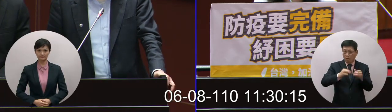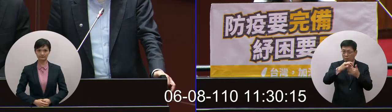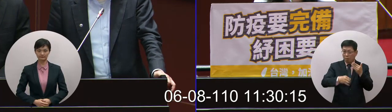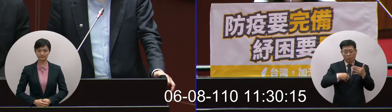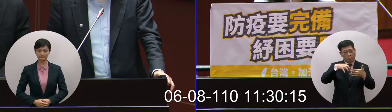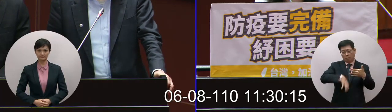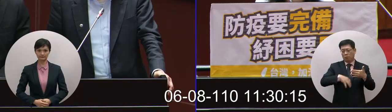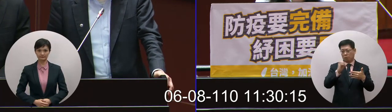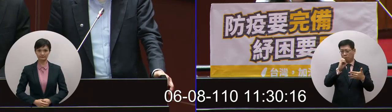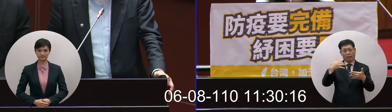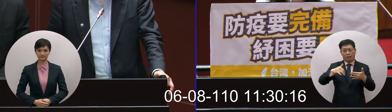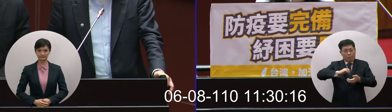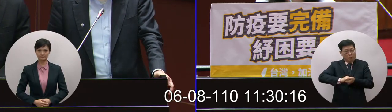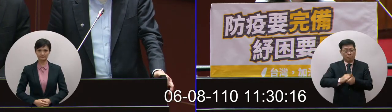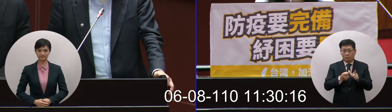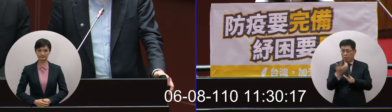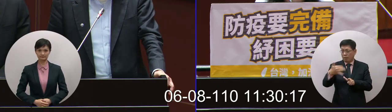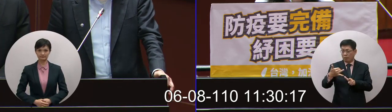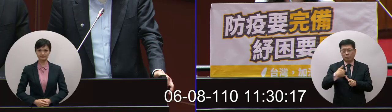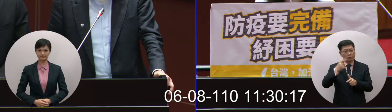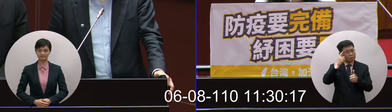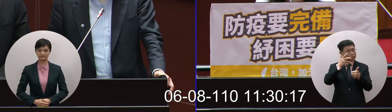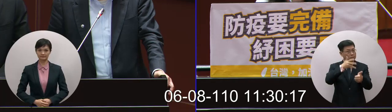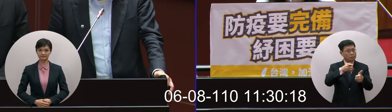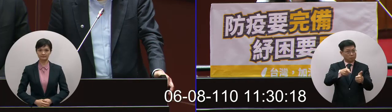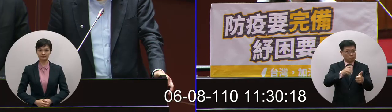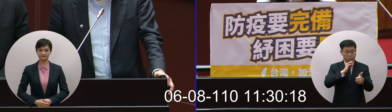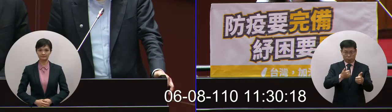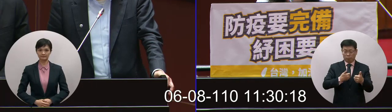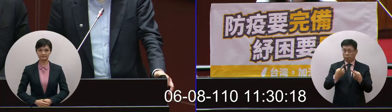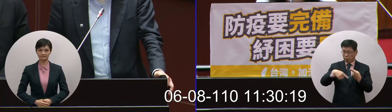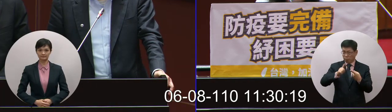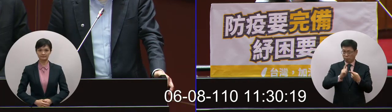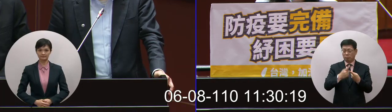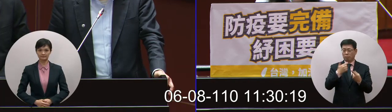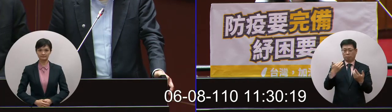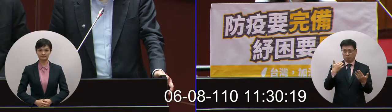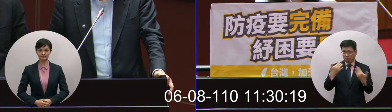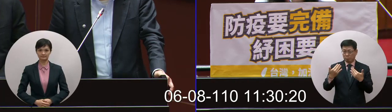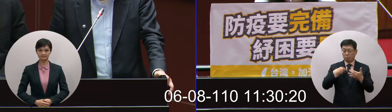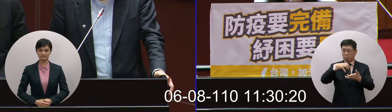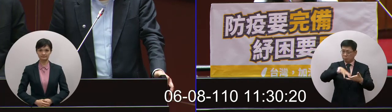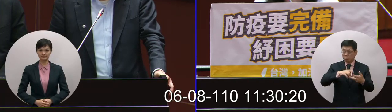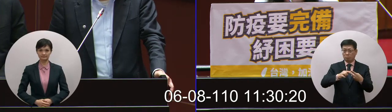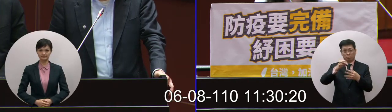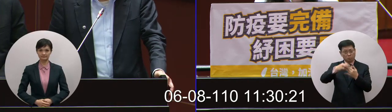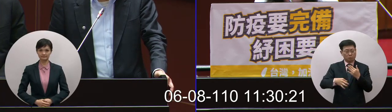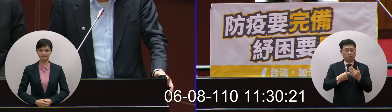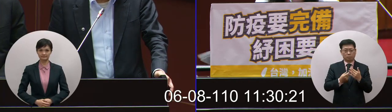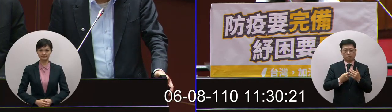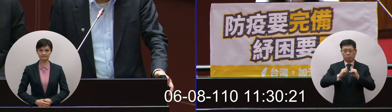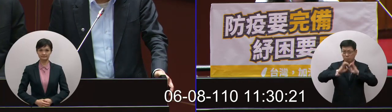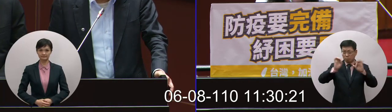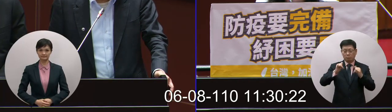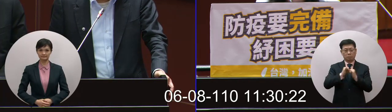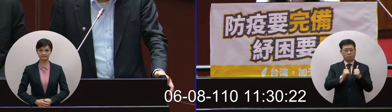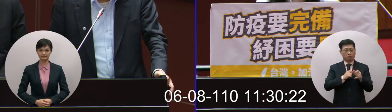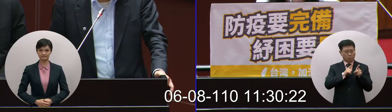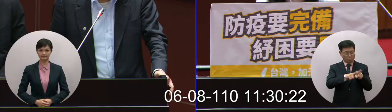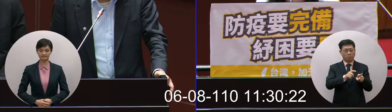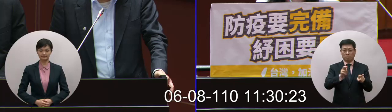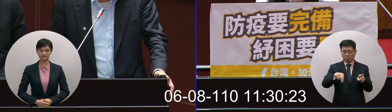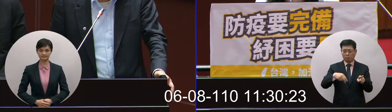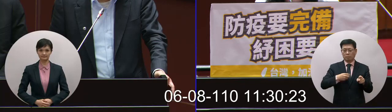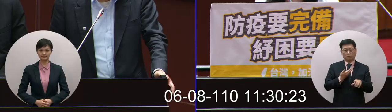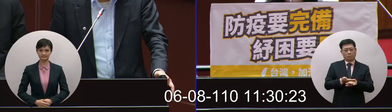准，但是告诉我们说这是还没有公开的，所以我们也想请教这部分是不是应该要清楚让大家知道审查的内容和标准的部分，让大家能够有所参考，而